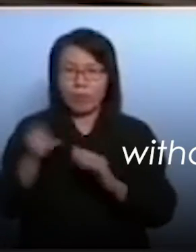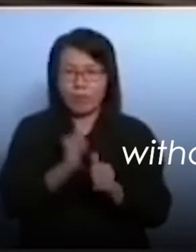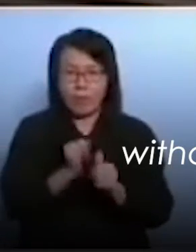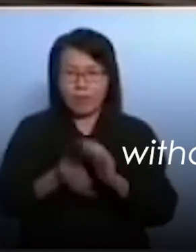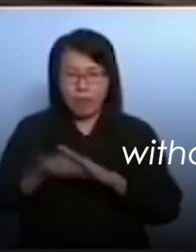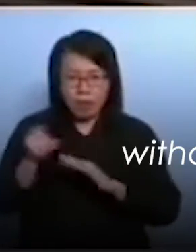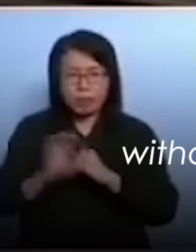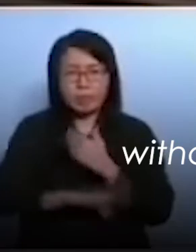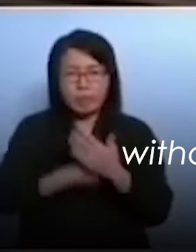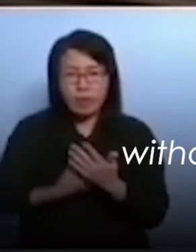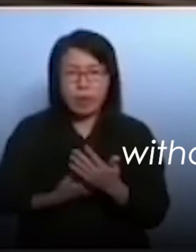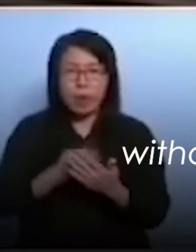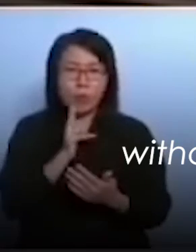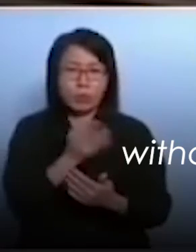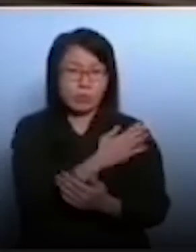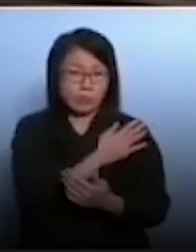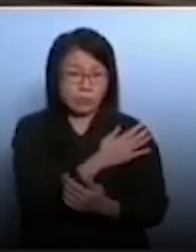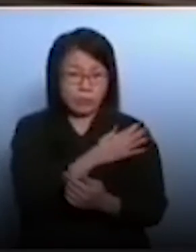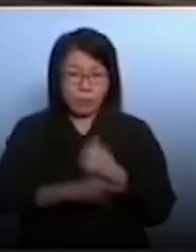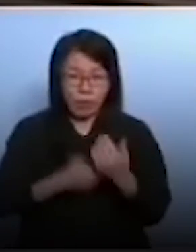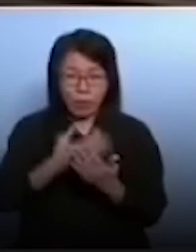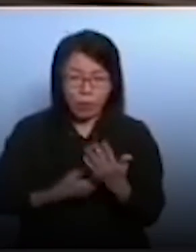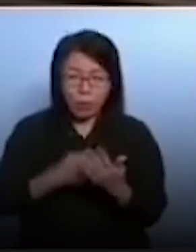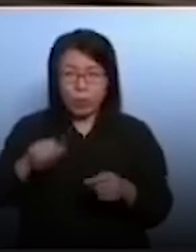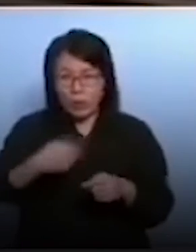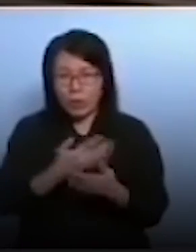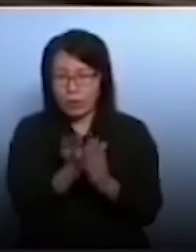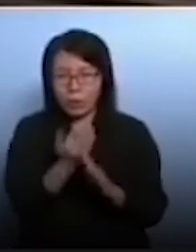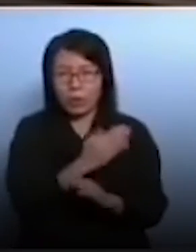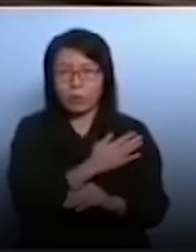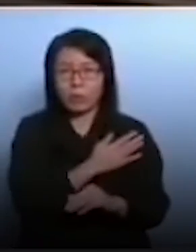法律同埋其他嘅責任。呢一個呢係我哋認為係好唔應該。